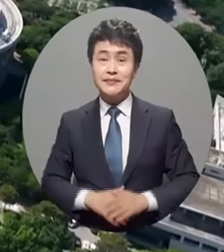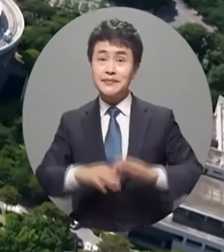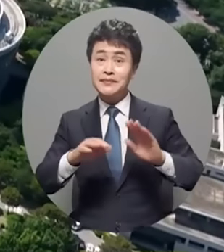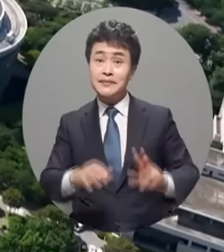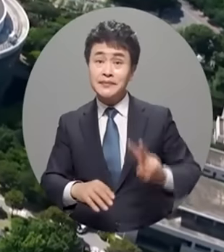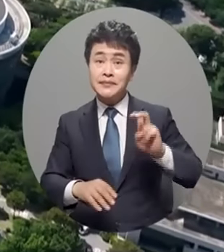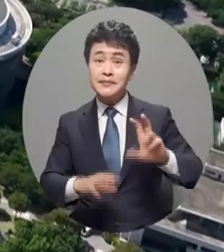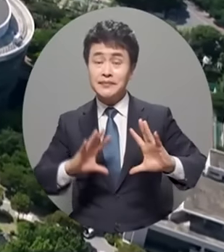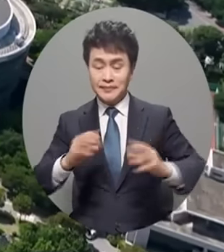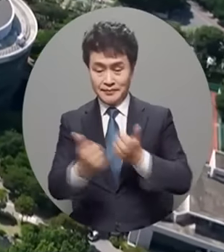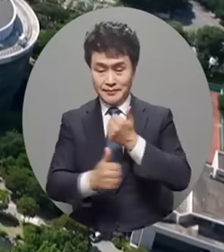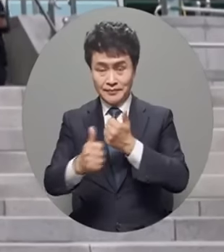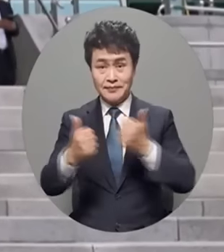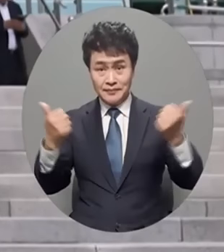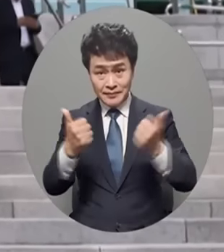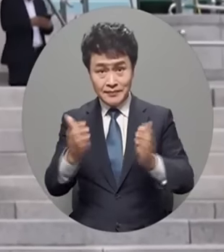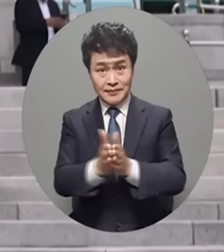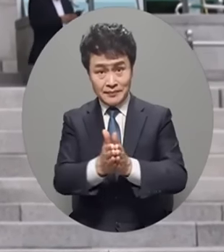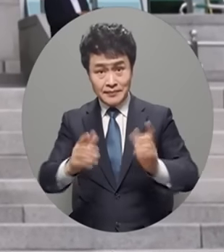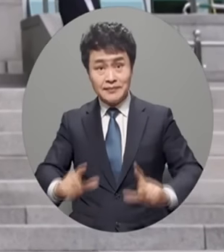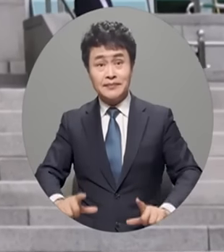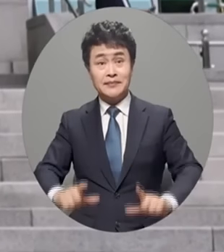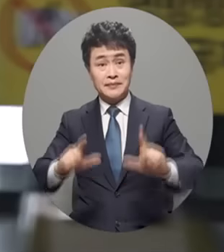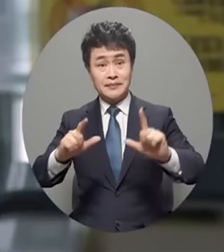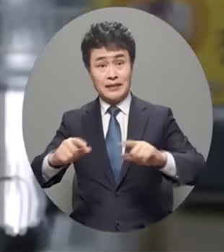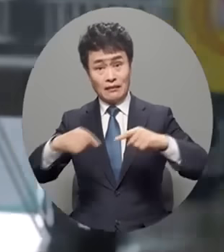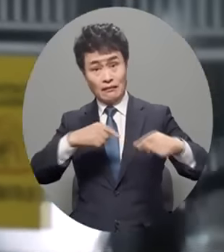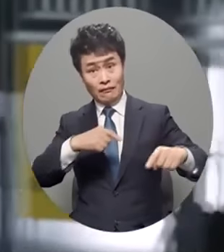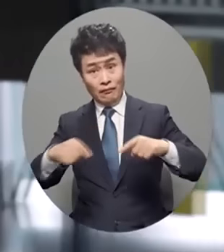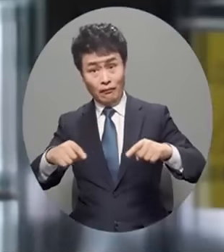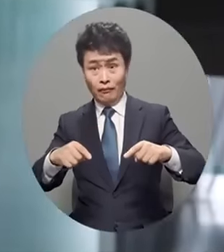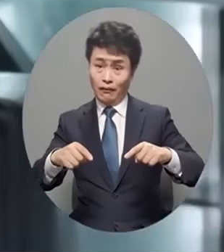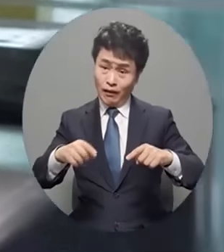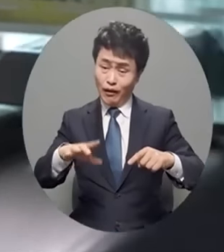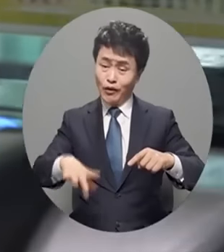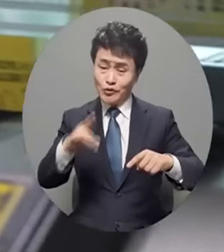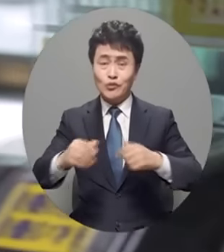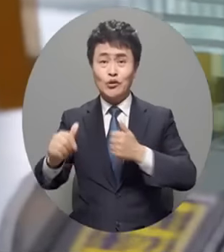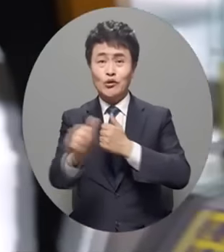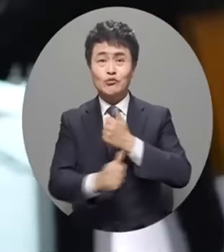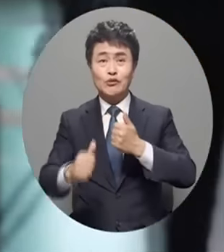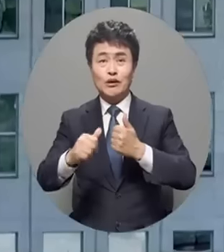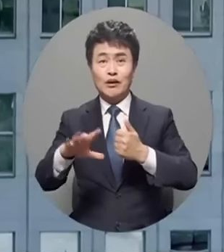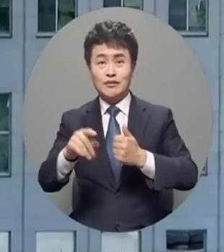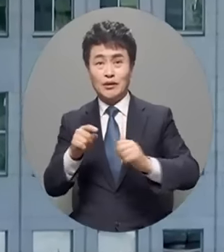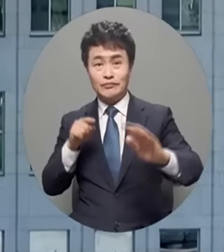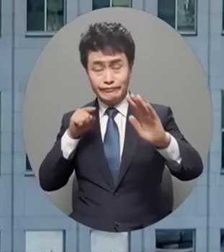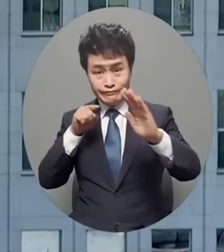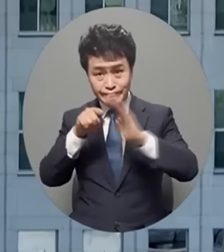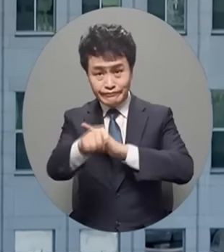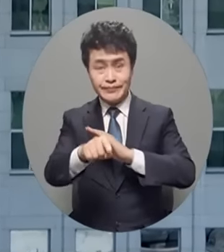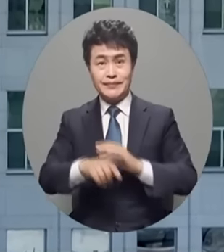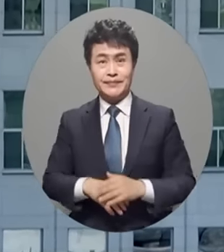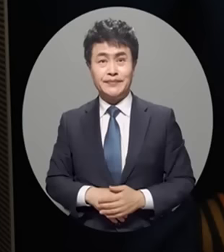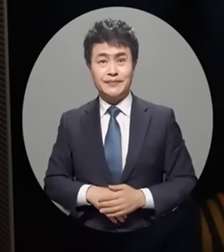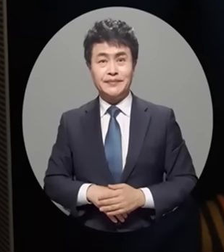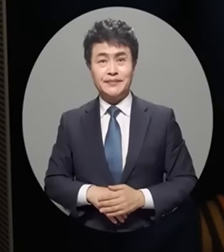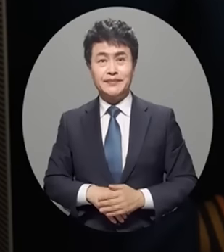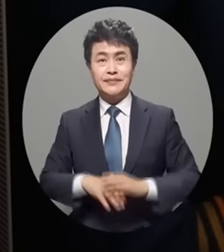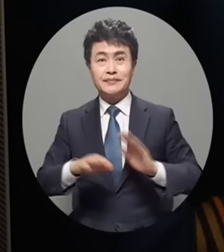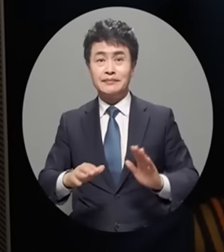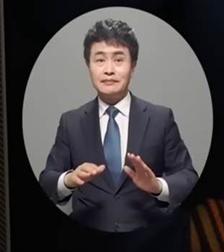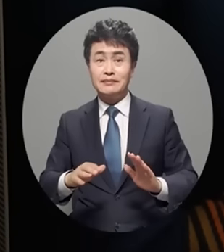22대 국회가 시작하는 날, 아직은 정치인티가 덜 나는 초선 의원이 첫 출근길에 오릅니다. 지금